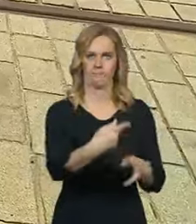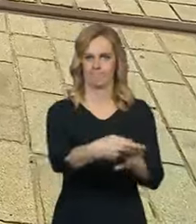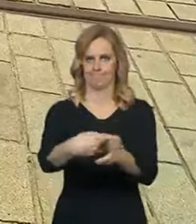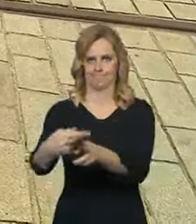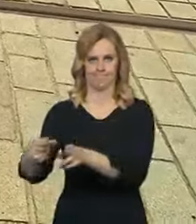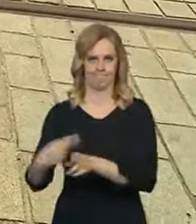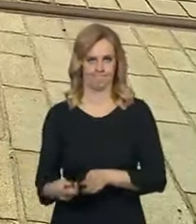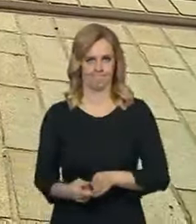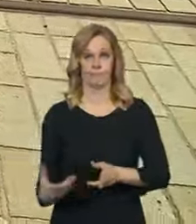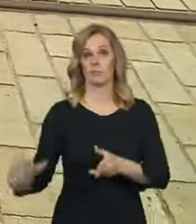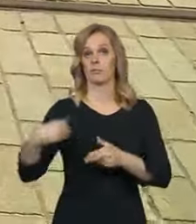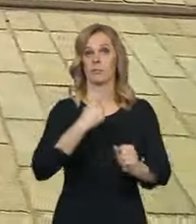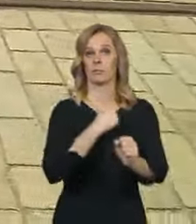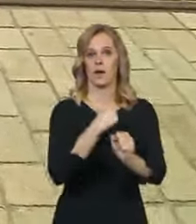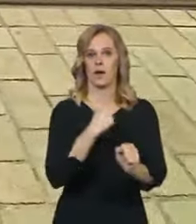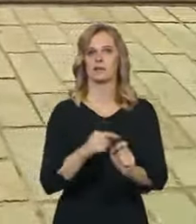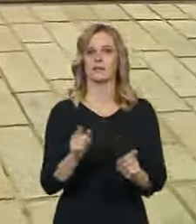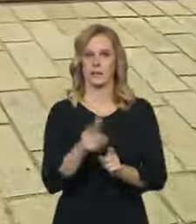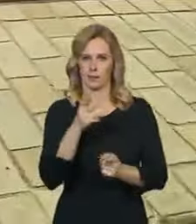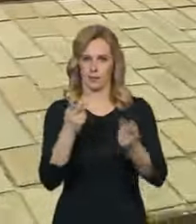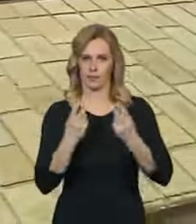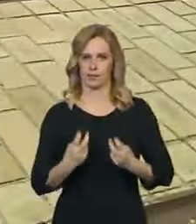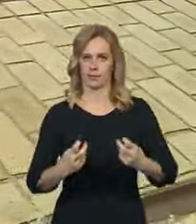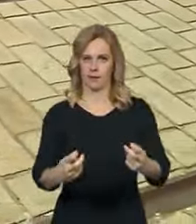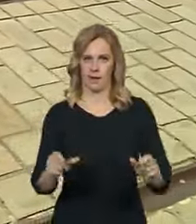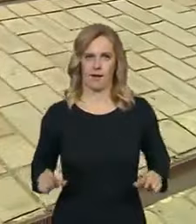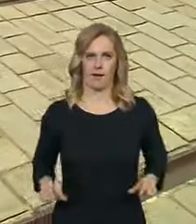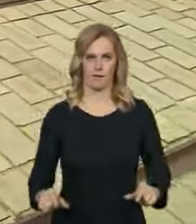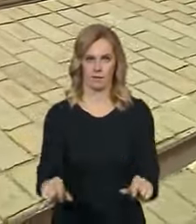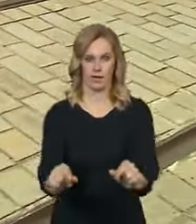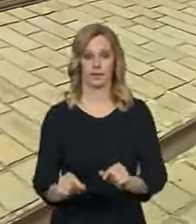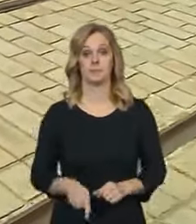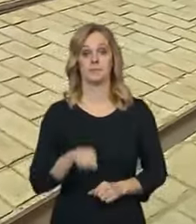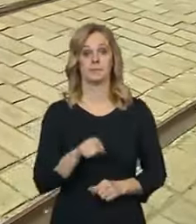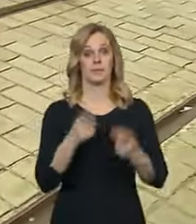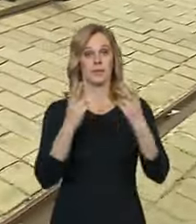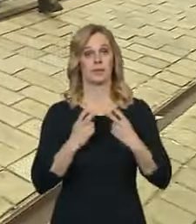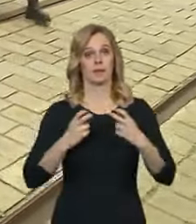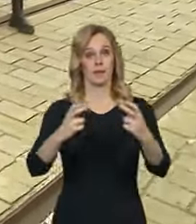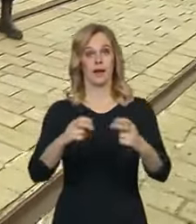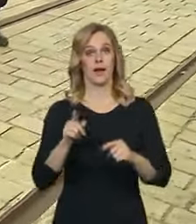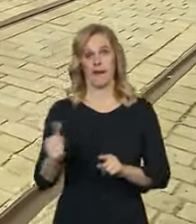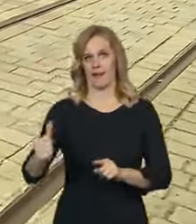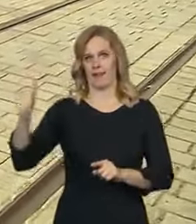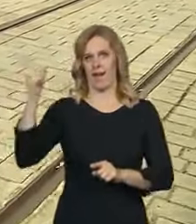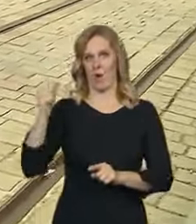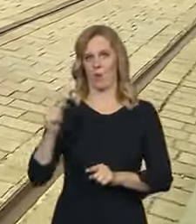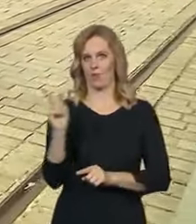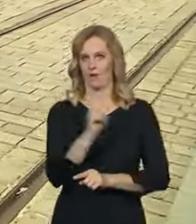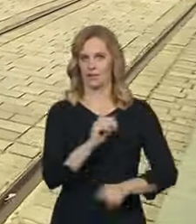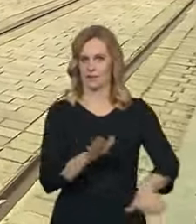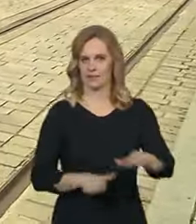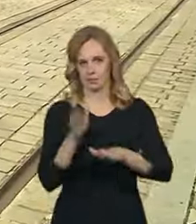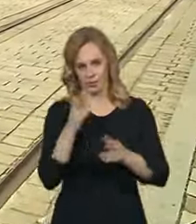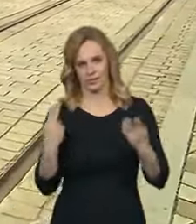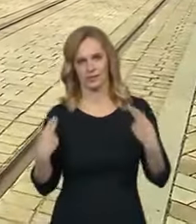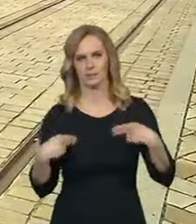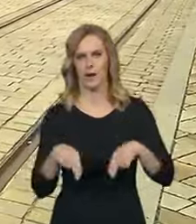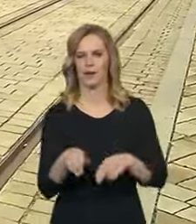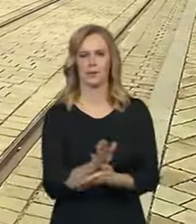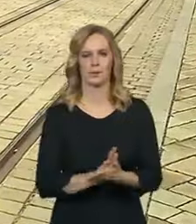Součástí prací tady bude i nová tramvajová trať. Tramvaje se tak do horní části Václavského náměstí vrátí po víc